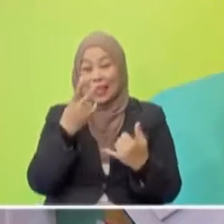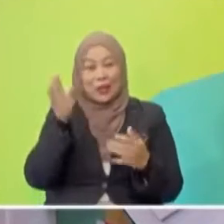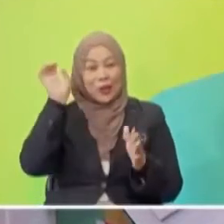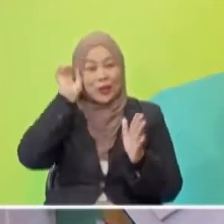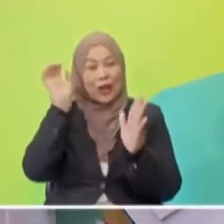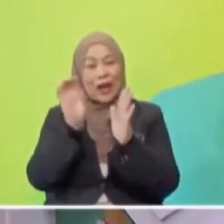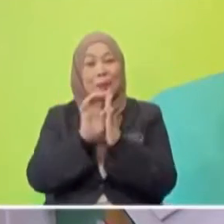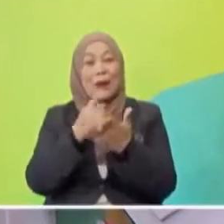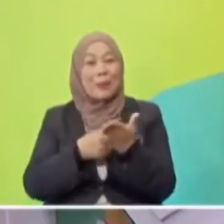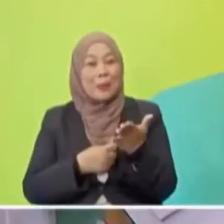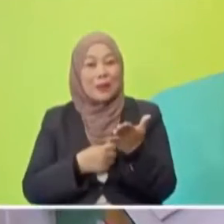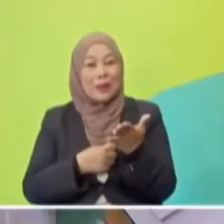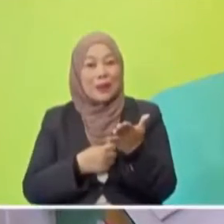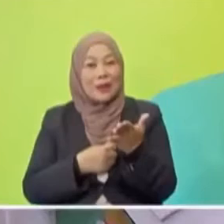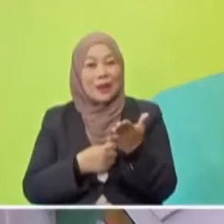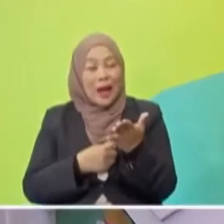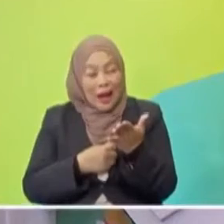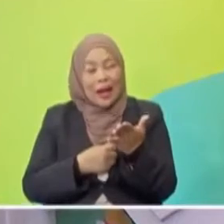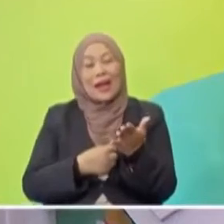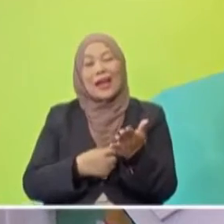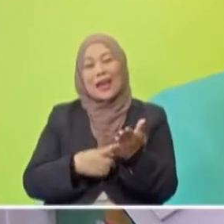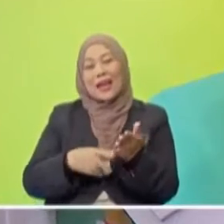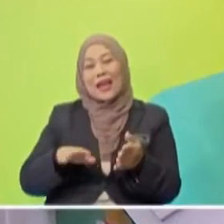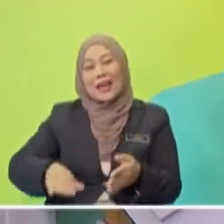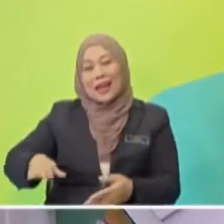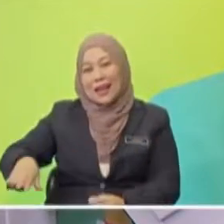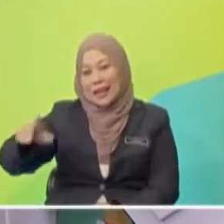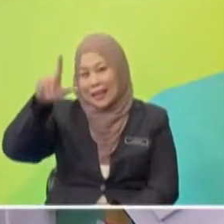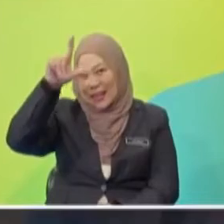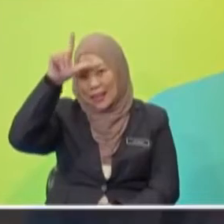kanak-kanak lelaki anak perempuan